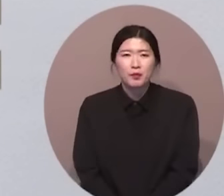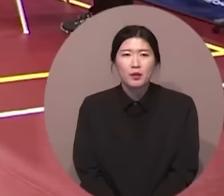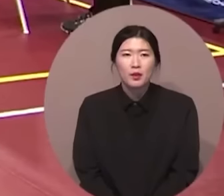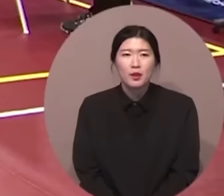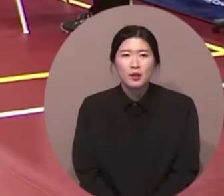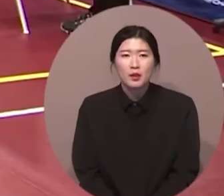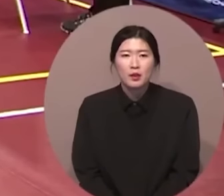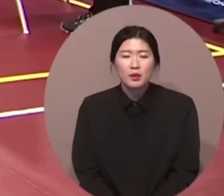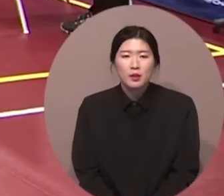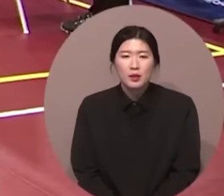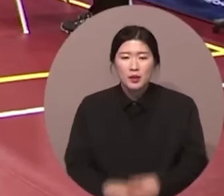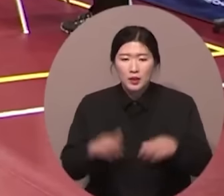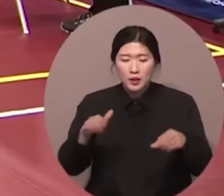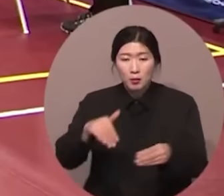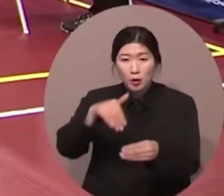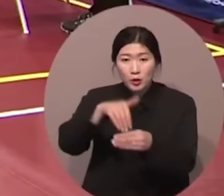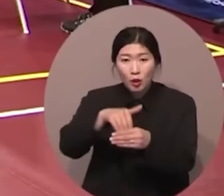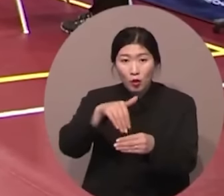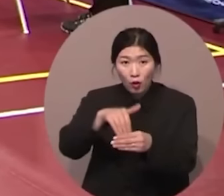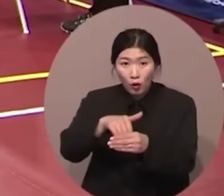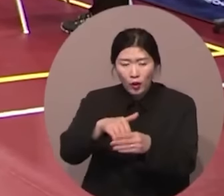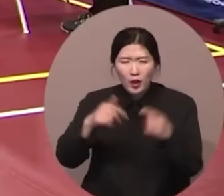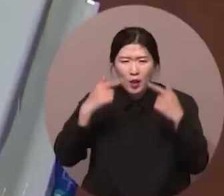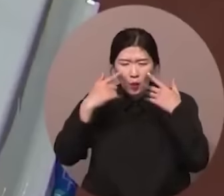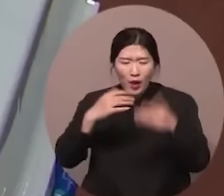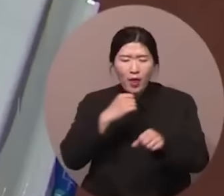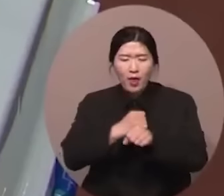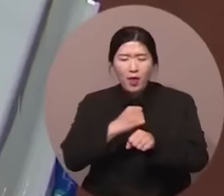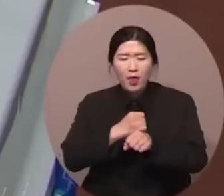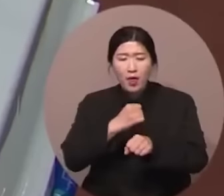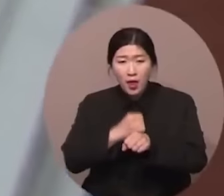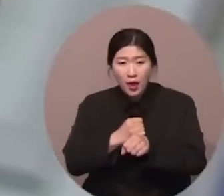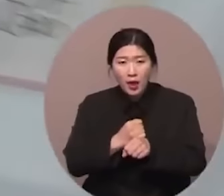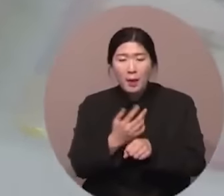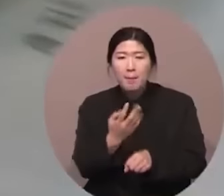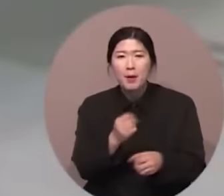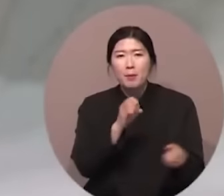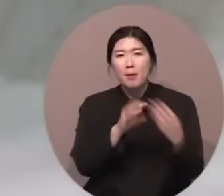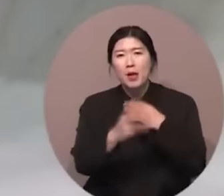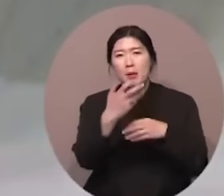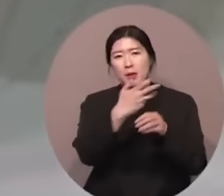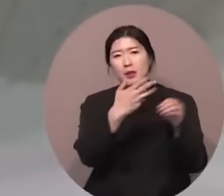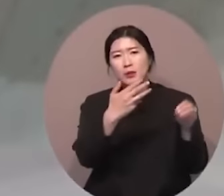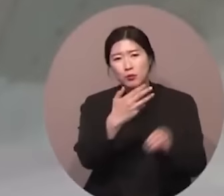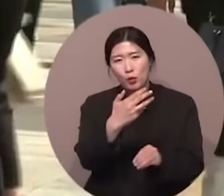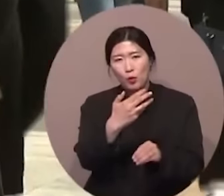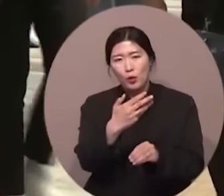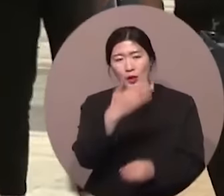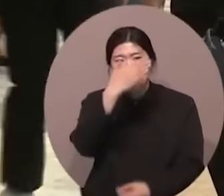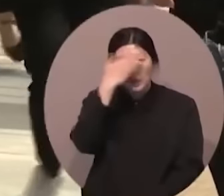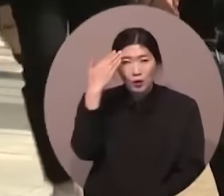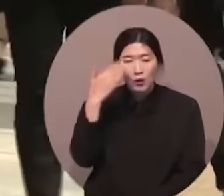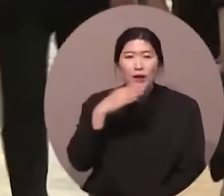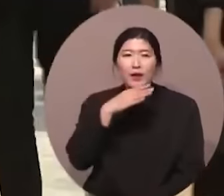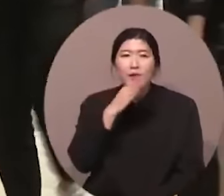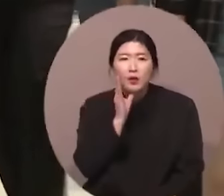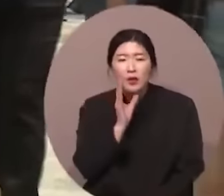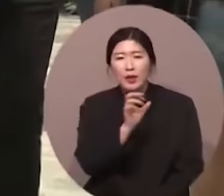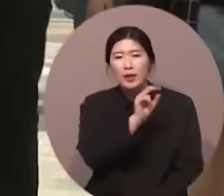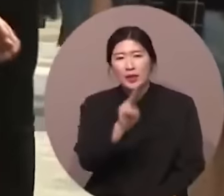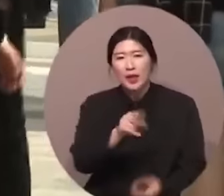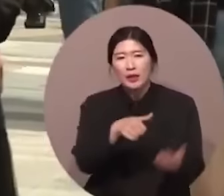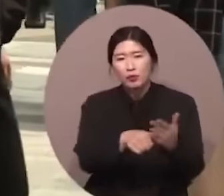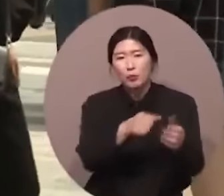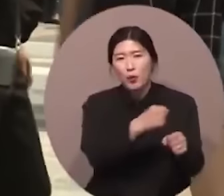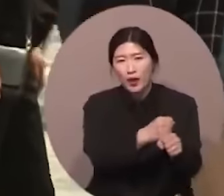팽팽했습니다 이번 선거에서 반드시 투표할 것이라는 응답은 80% 안 높고 청년은 야당을